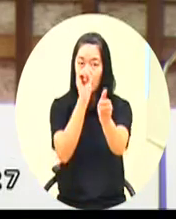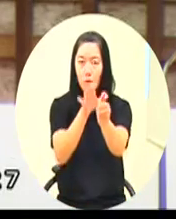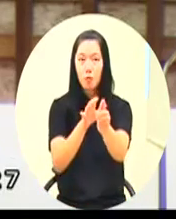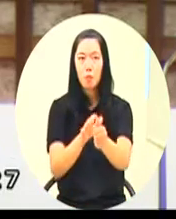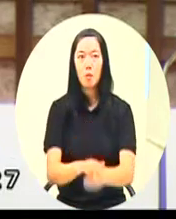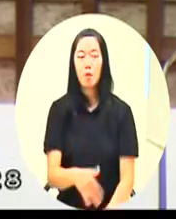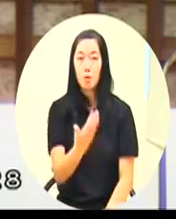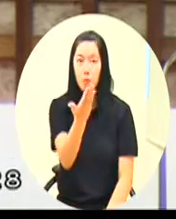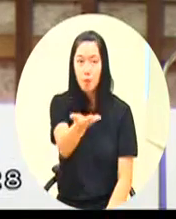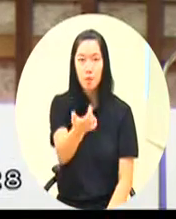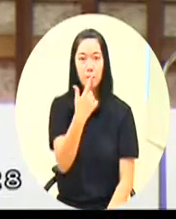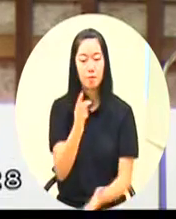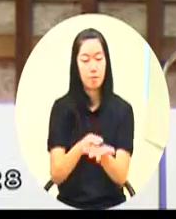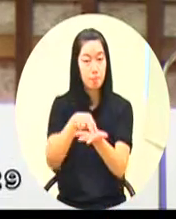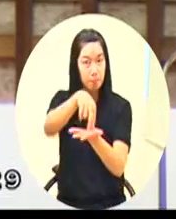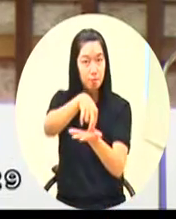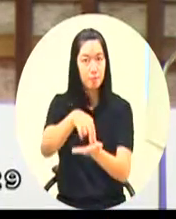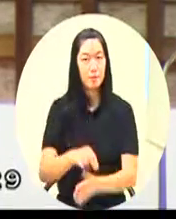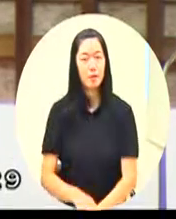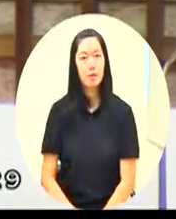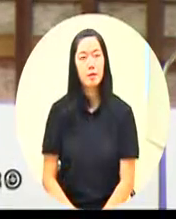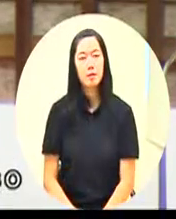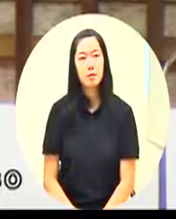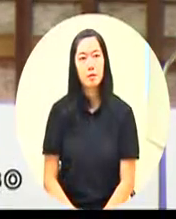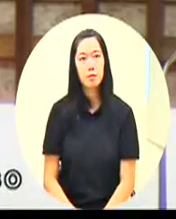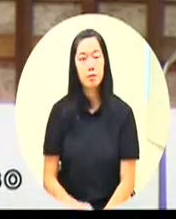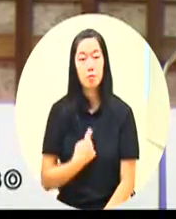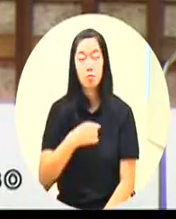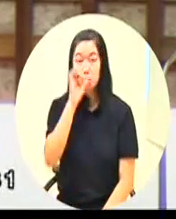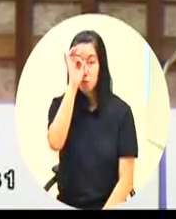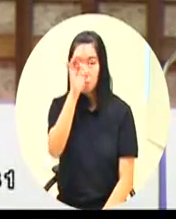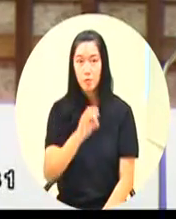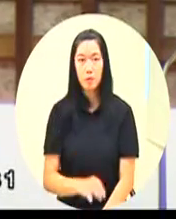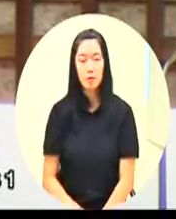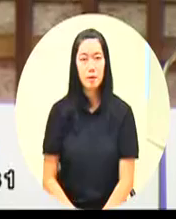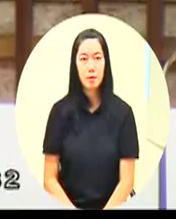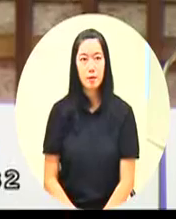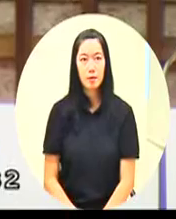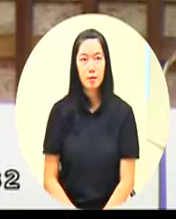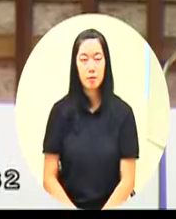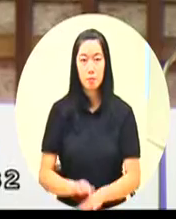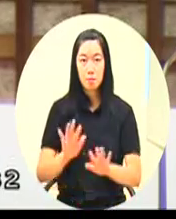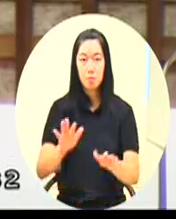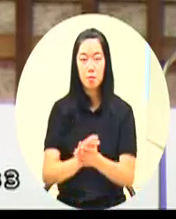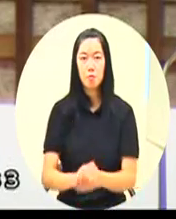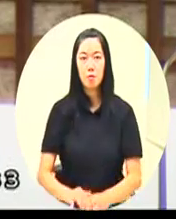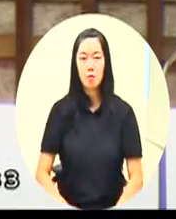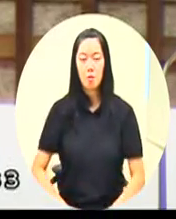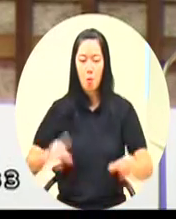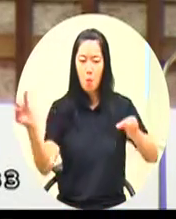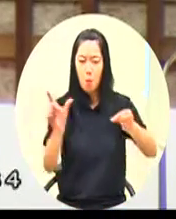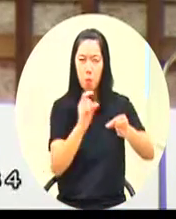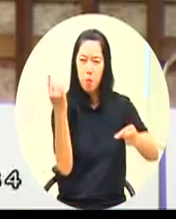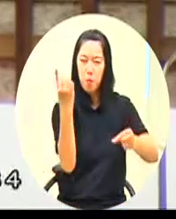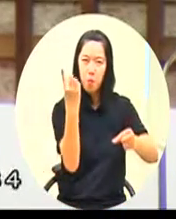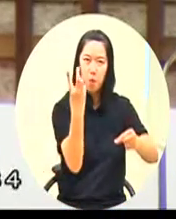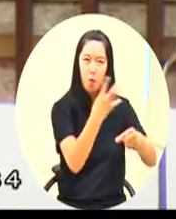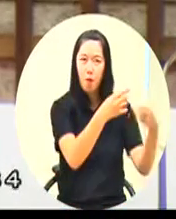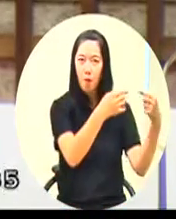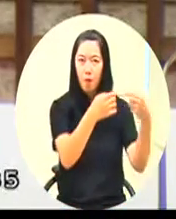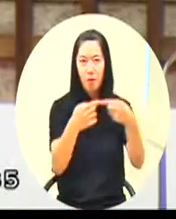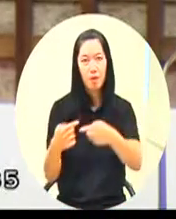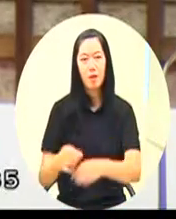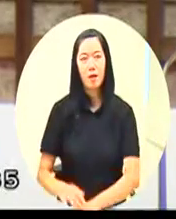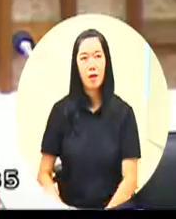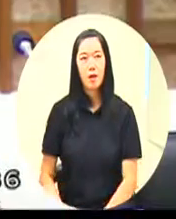好，刘议员。 局长，我在看这次三个台风连续而来造成我们整体